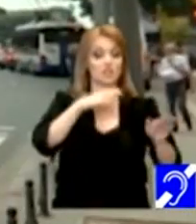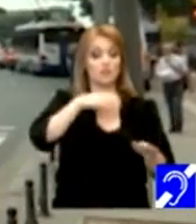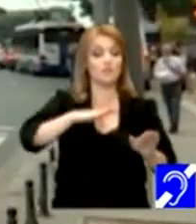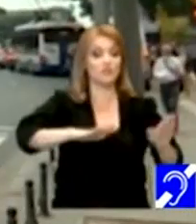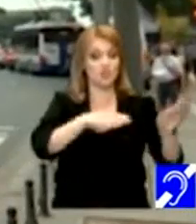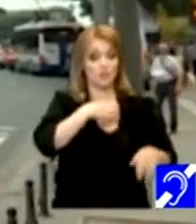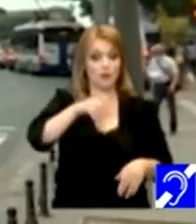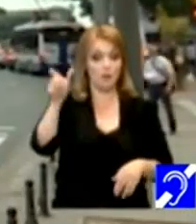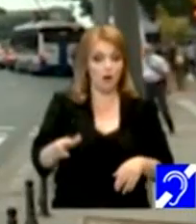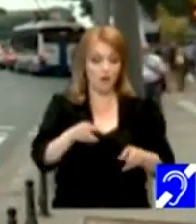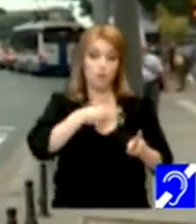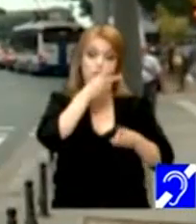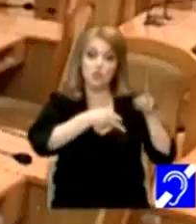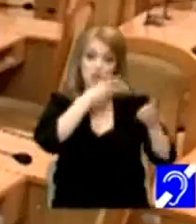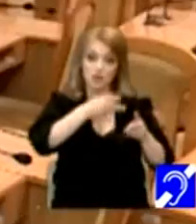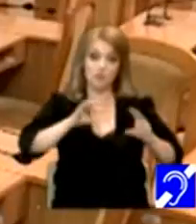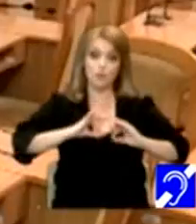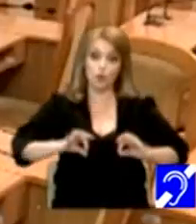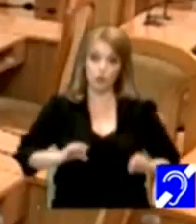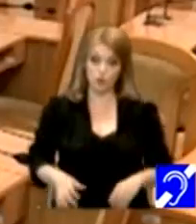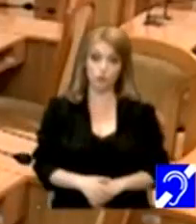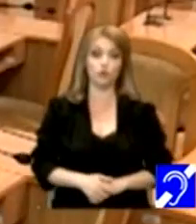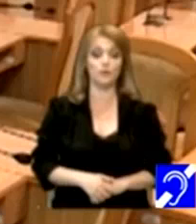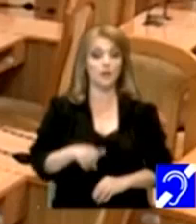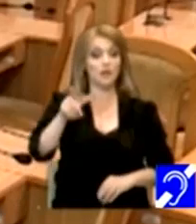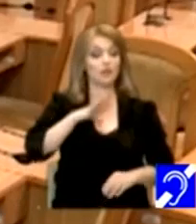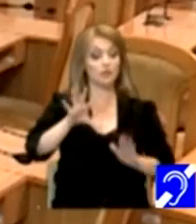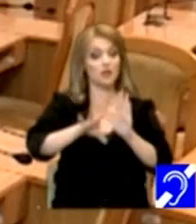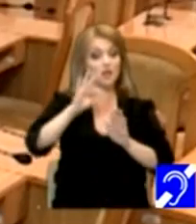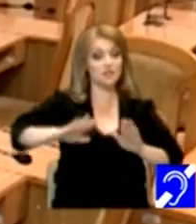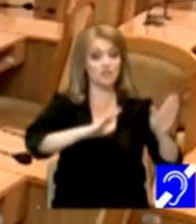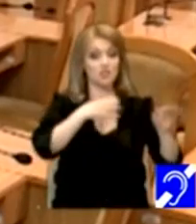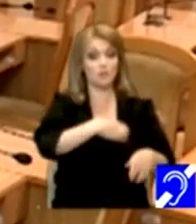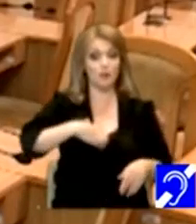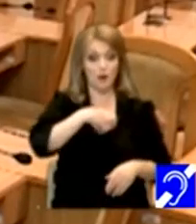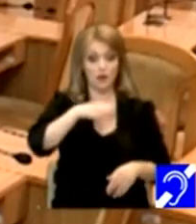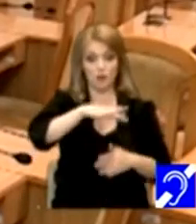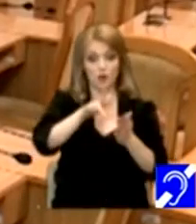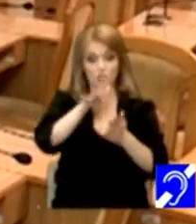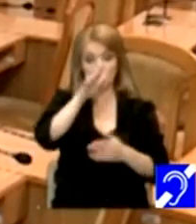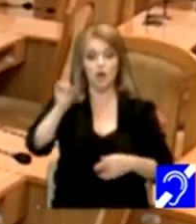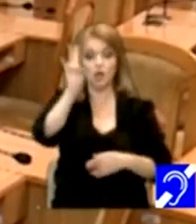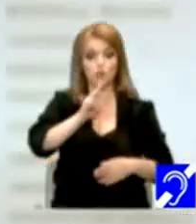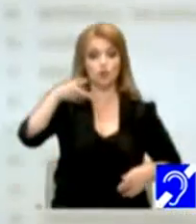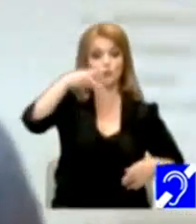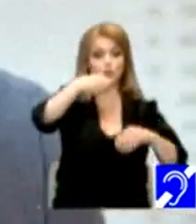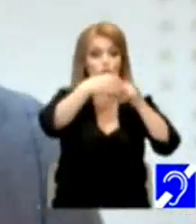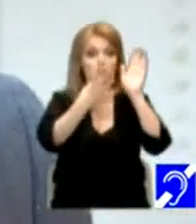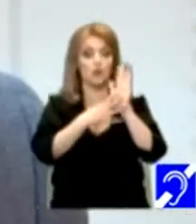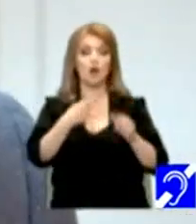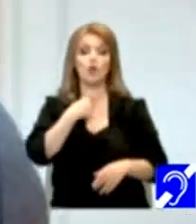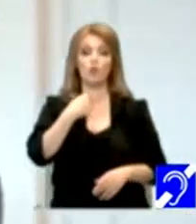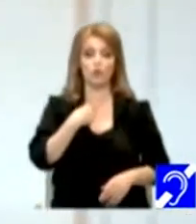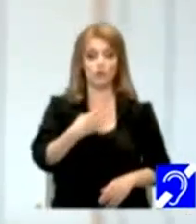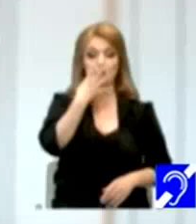de Stat pentru că ar fi fost nedreptățit. Victor Chironda a fost ales viceprimar al municipiului Chișinău în noiembrie 2019 cu votul